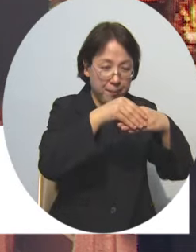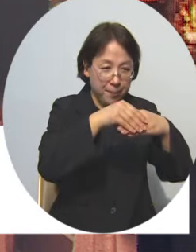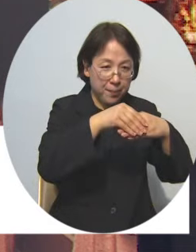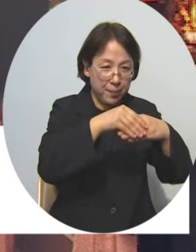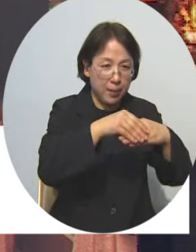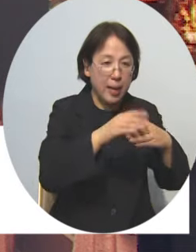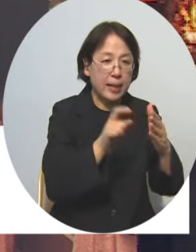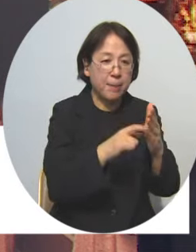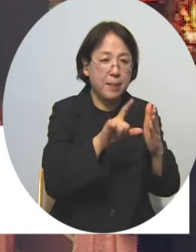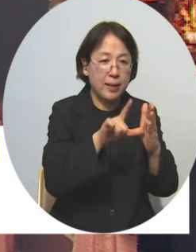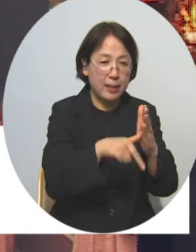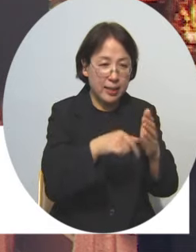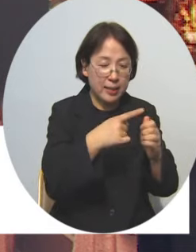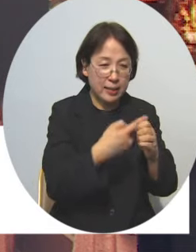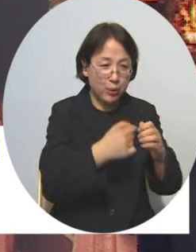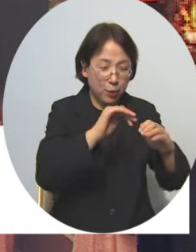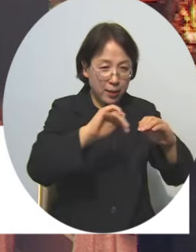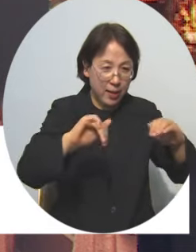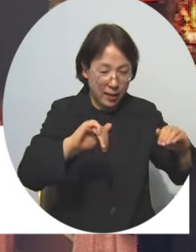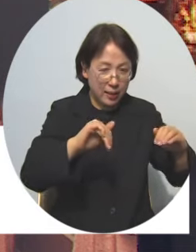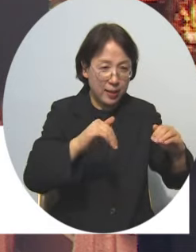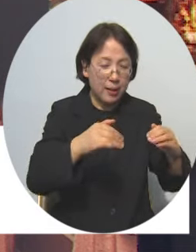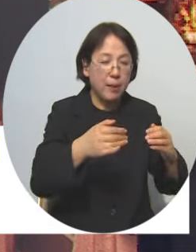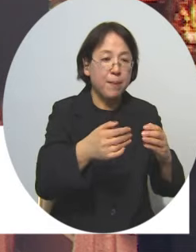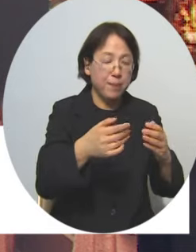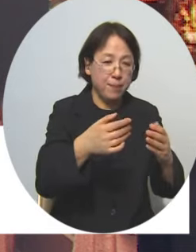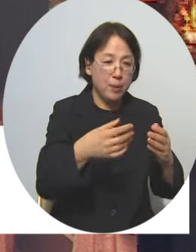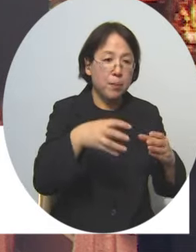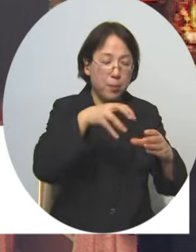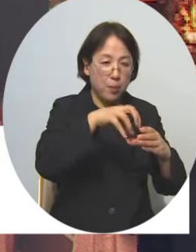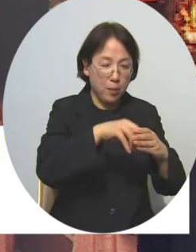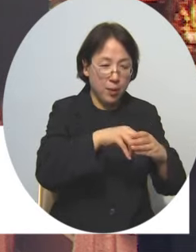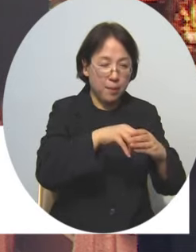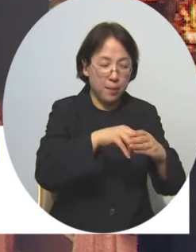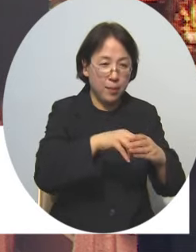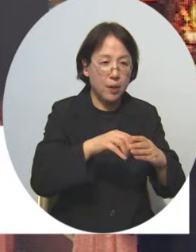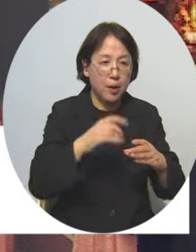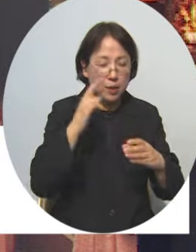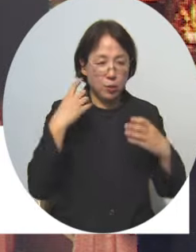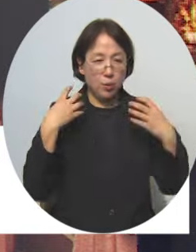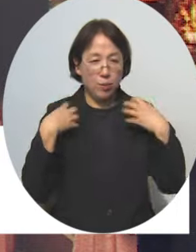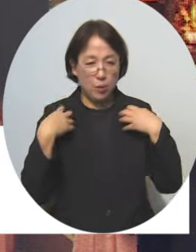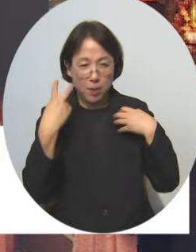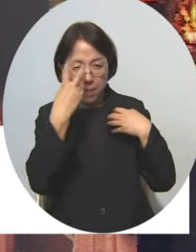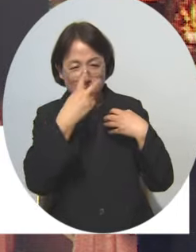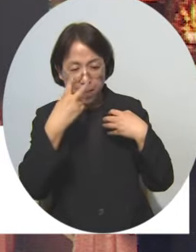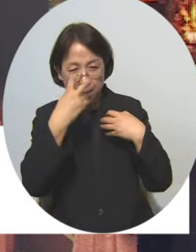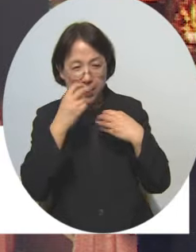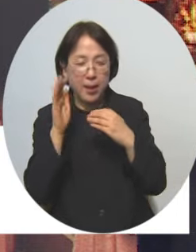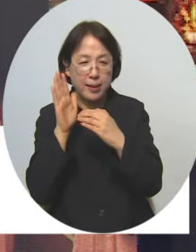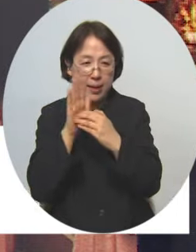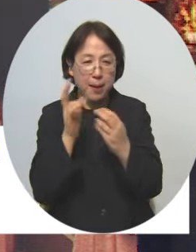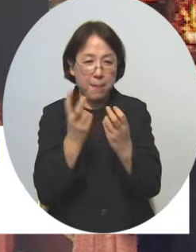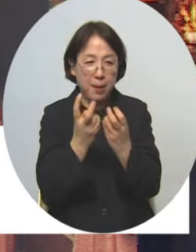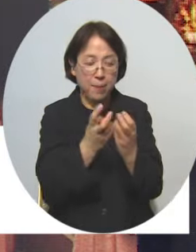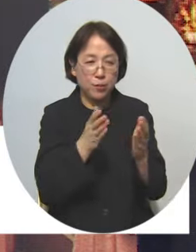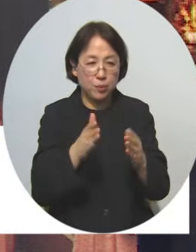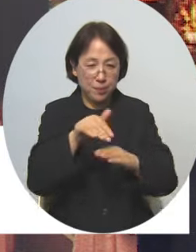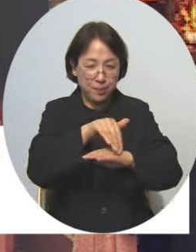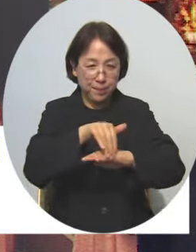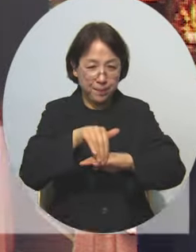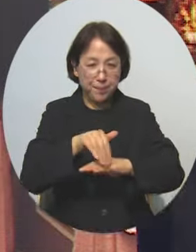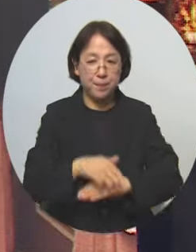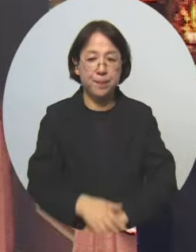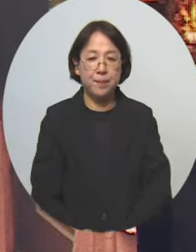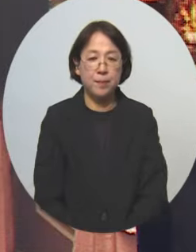개입 조항을 넣었습니다. 우리 정부는 러북 간의 동향을 예의주시하면서 면밀한 대응책을 마련한다는 계획입니다. 김민아